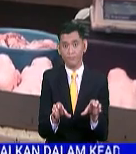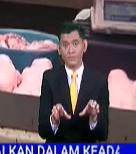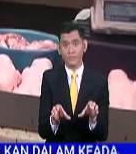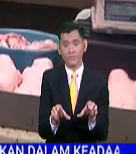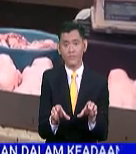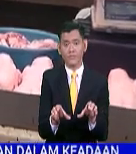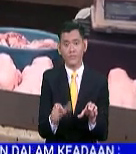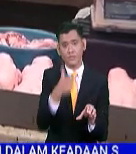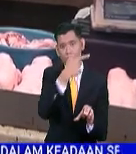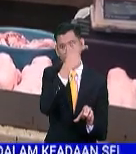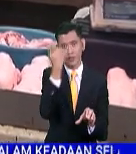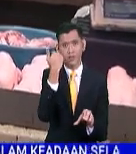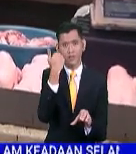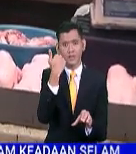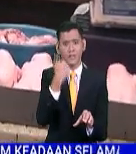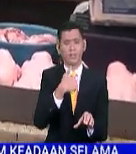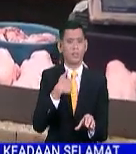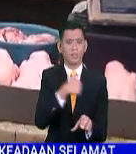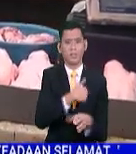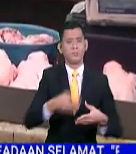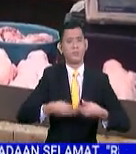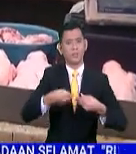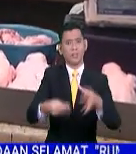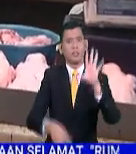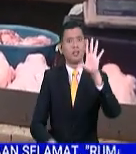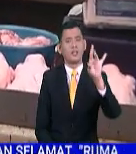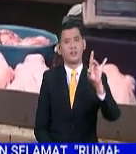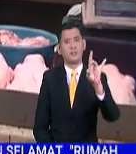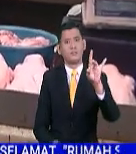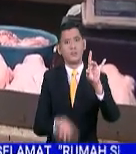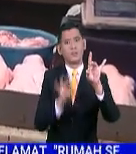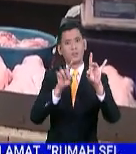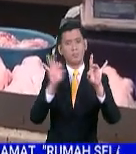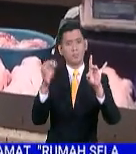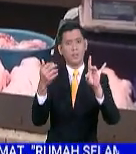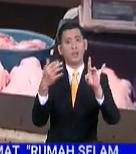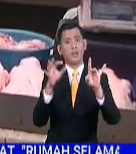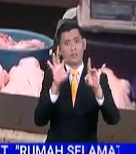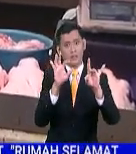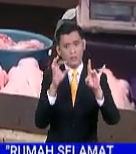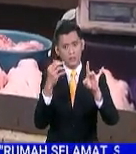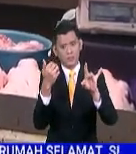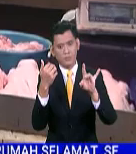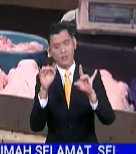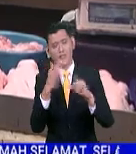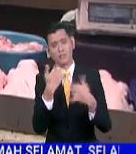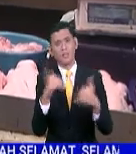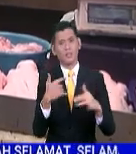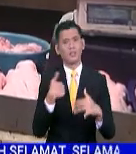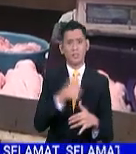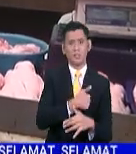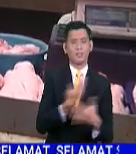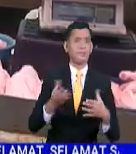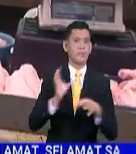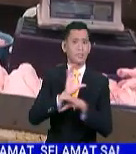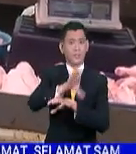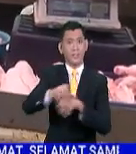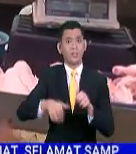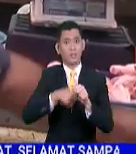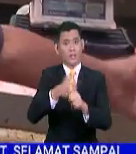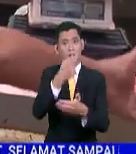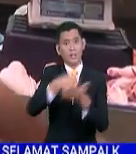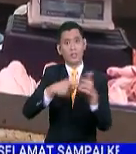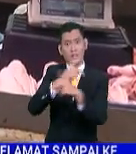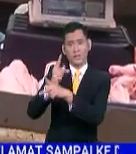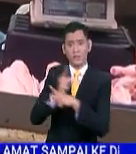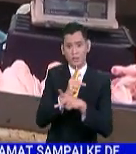Pasal sekarang harga pajak pun kita kasih pun RM8.9. Harga kawalan dah RM9.10. Pajak pun kita main RM8.9, itulah harga sekarang. Macam